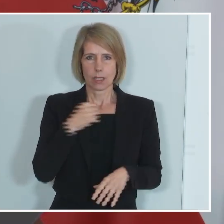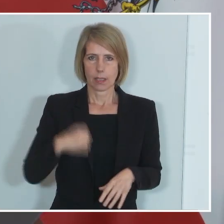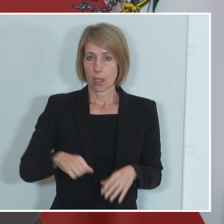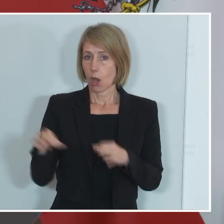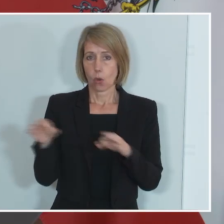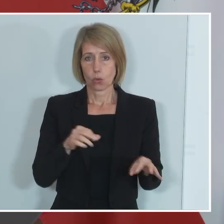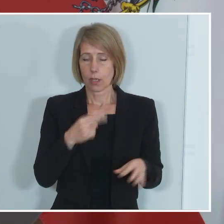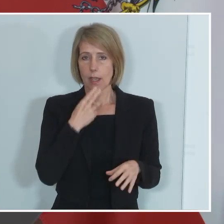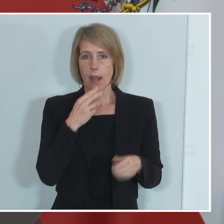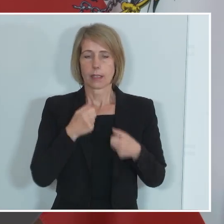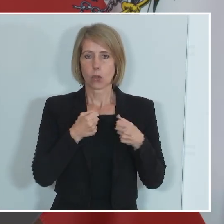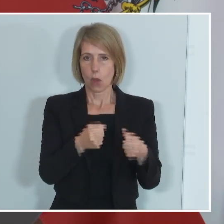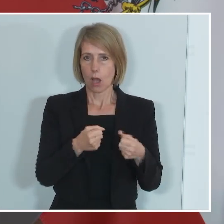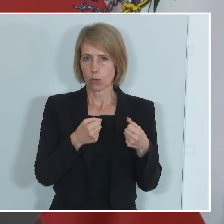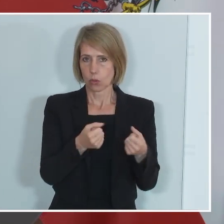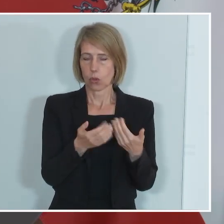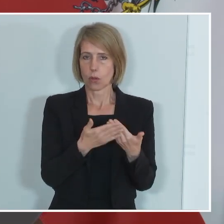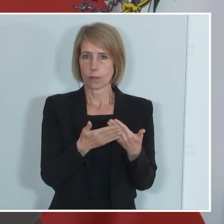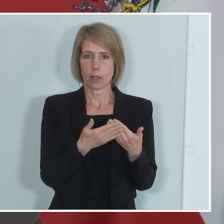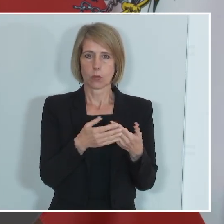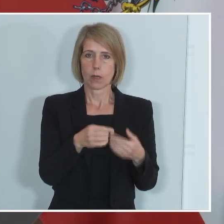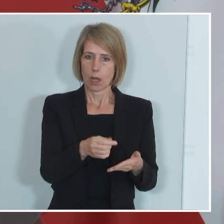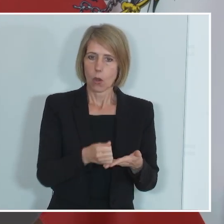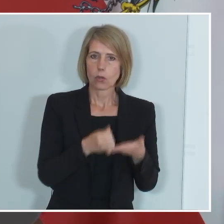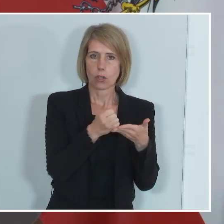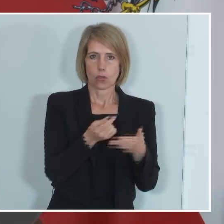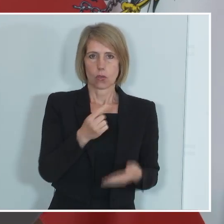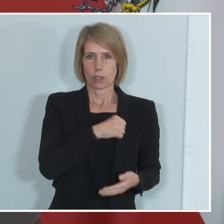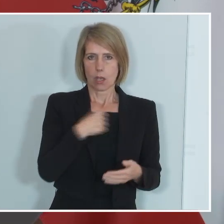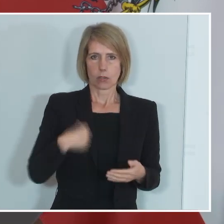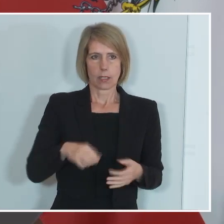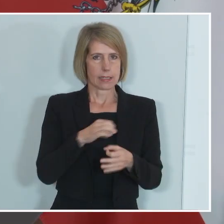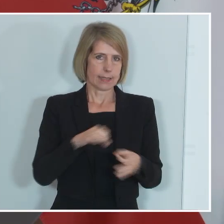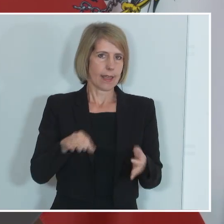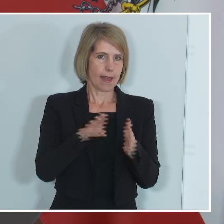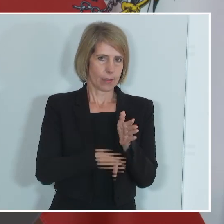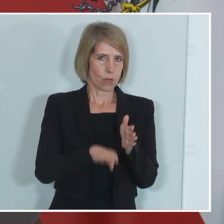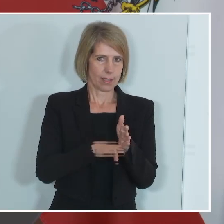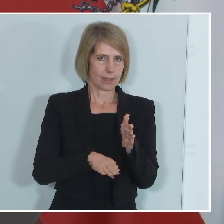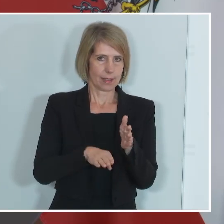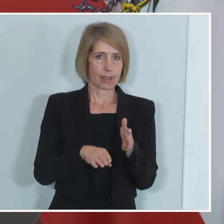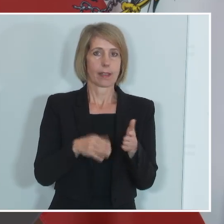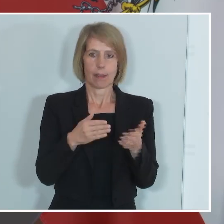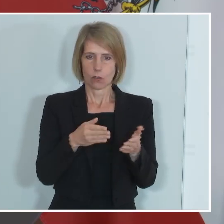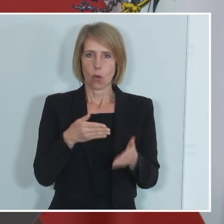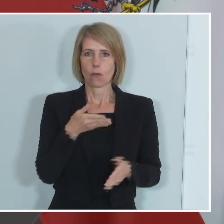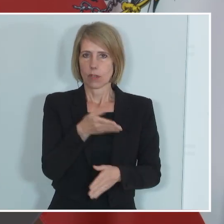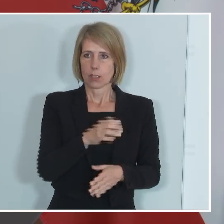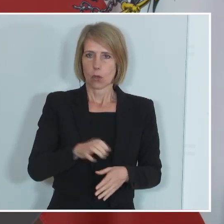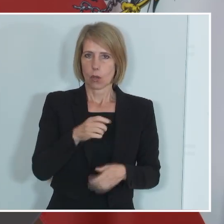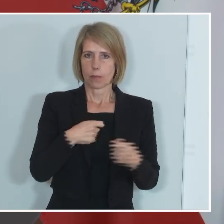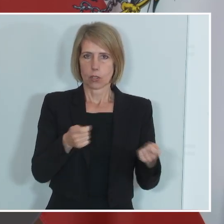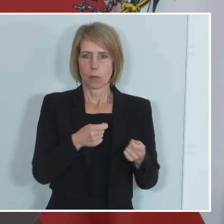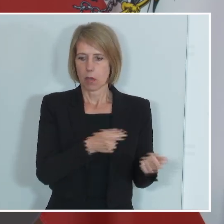die Elektroautos, die extrem unterstützt aus China dann sehr günstig mit diesen Subventionen auf den europäischen